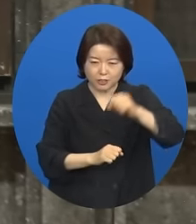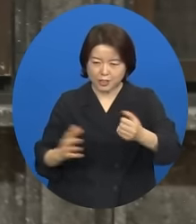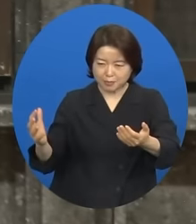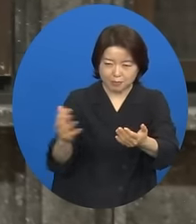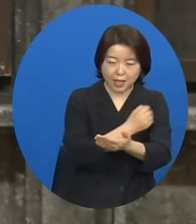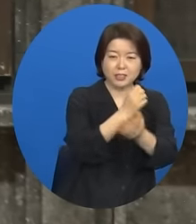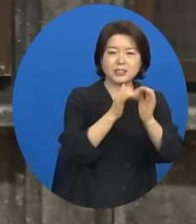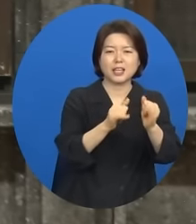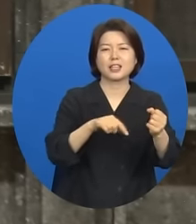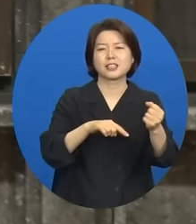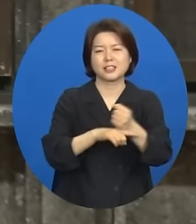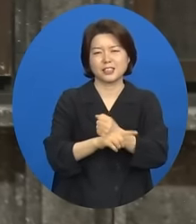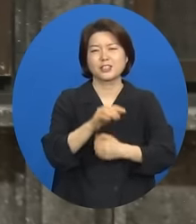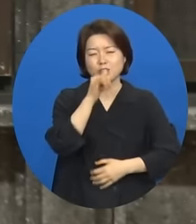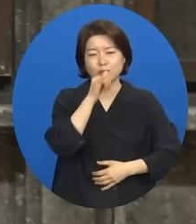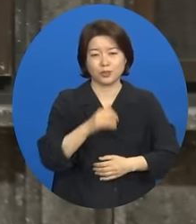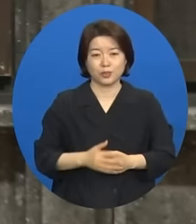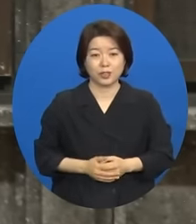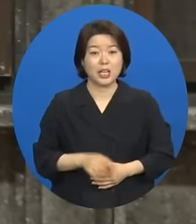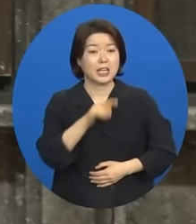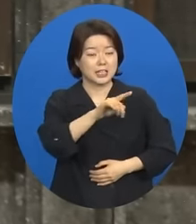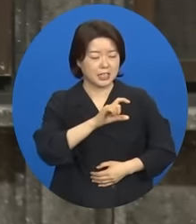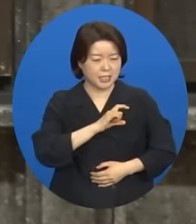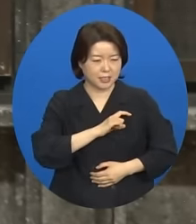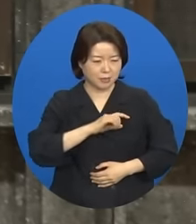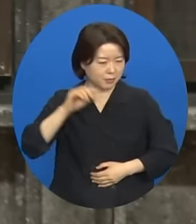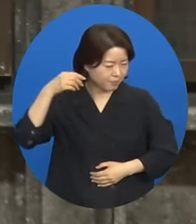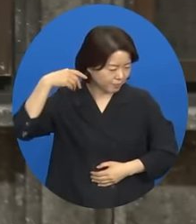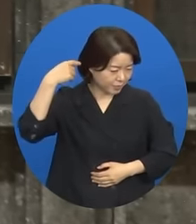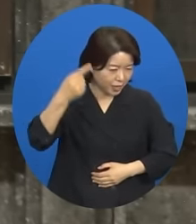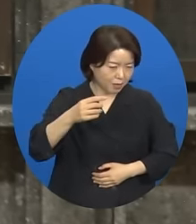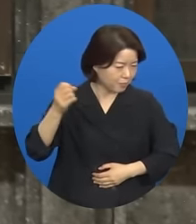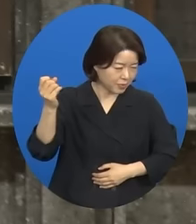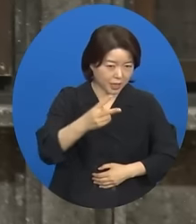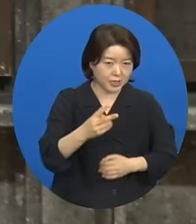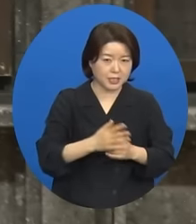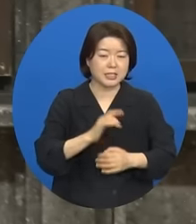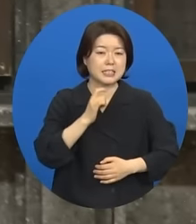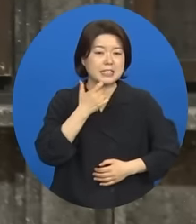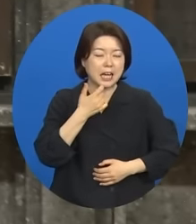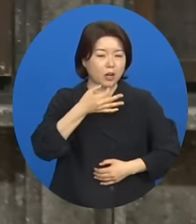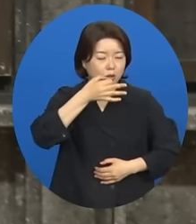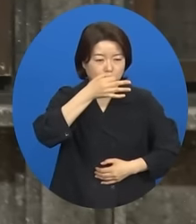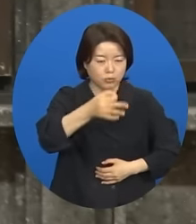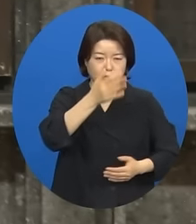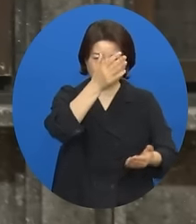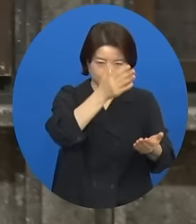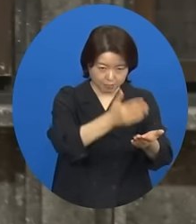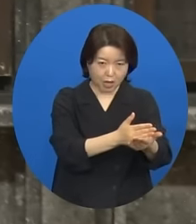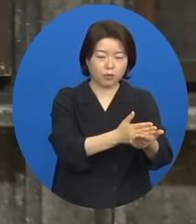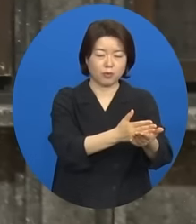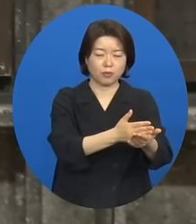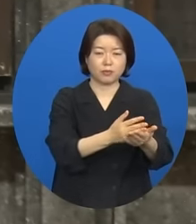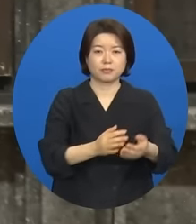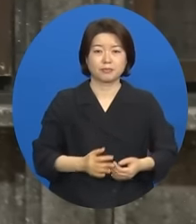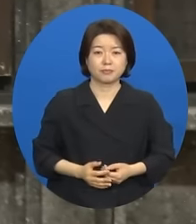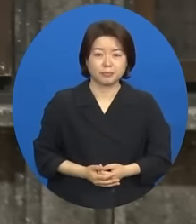자. 그가 이르되 내 이름을 다시는 야곱이라 부를 것이 아니요